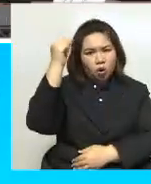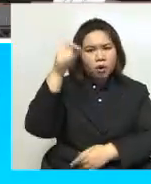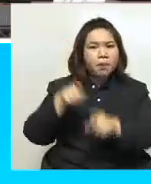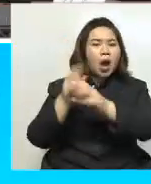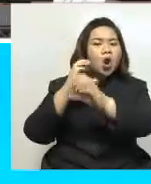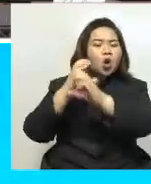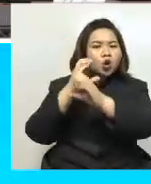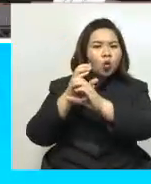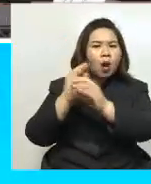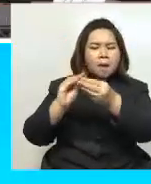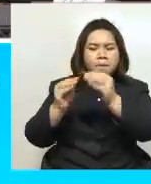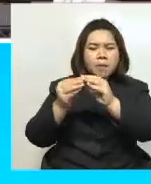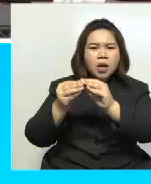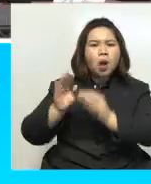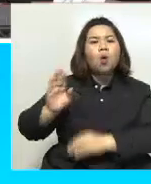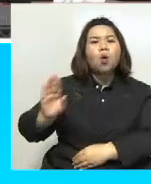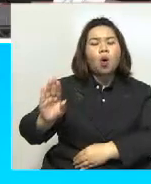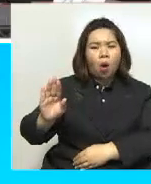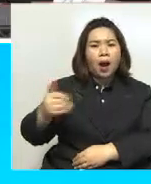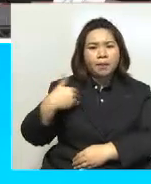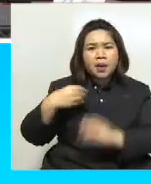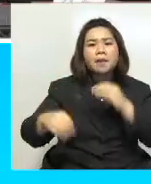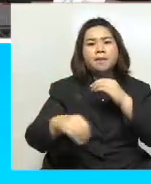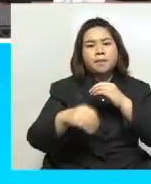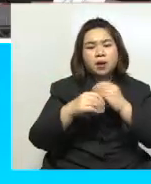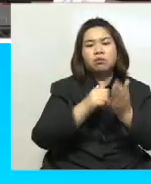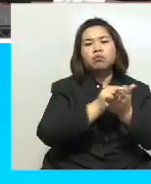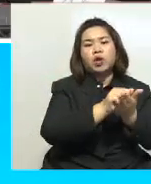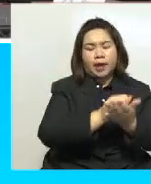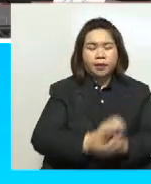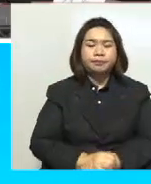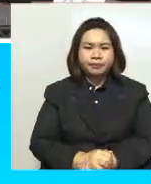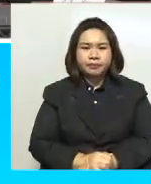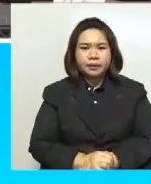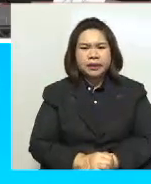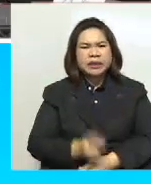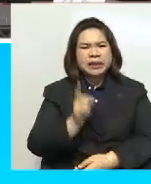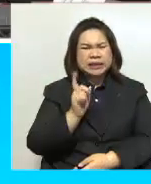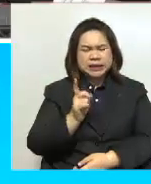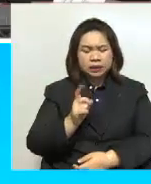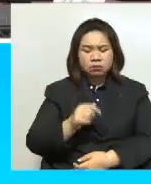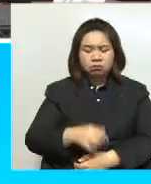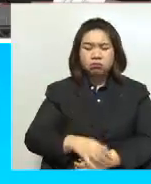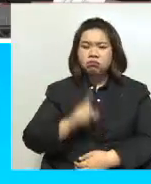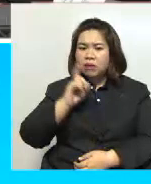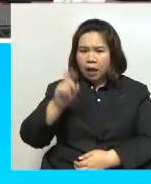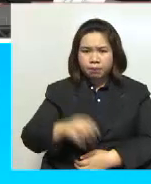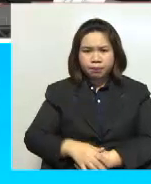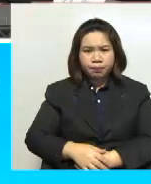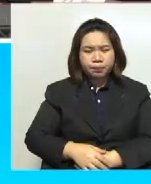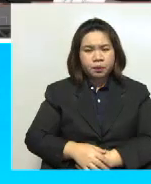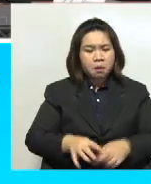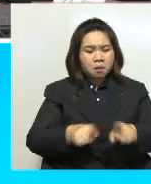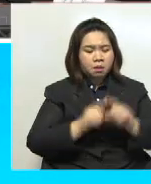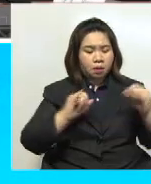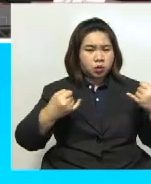ร์รถ30เนี่ยมาเพิ่มเข้าไปในระบบครับ ค่ะ ค่ะคือพอหลายท่านฟังข่าวแบบนี้ค่ะจะรู้สึกว่าเอ๊ะผู้ประกอบ